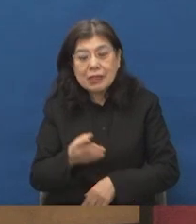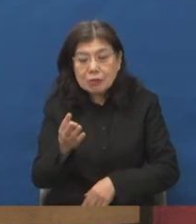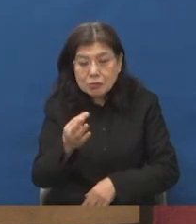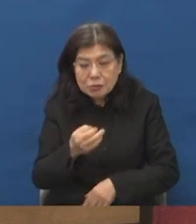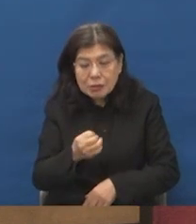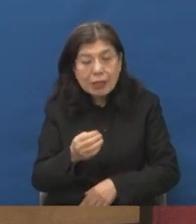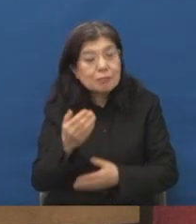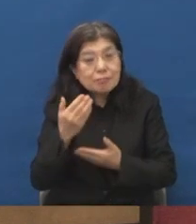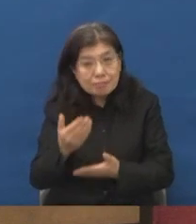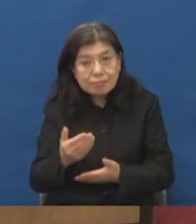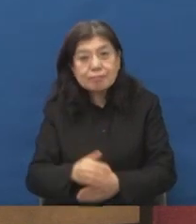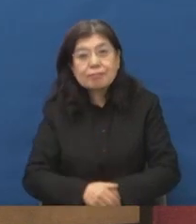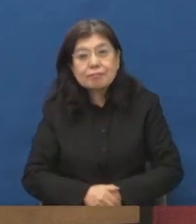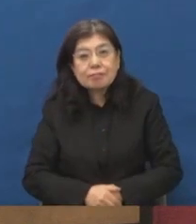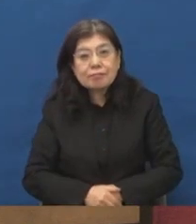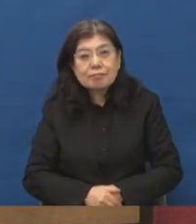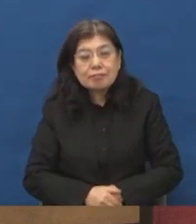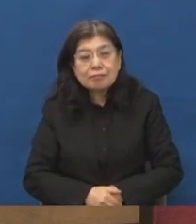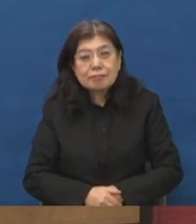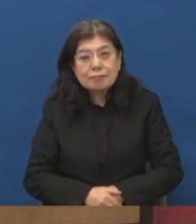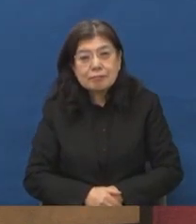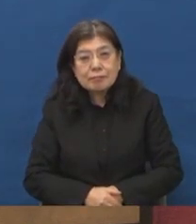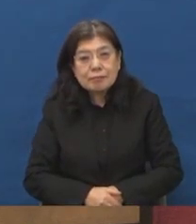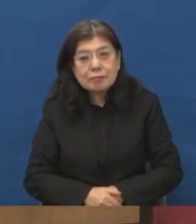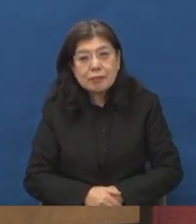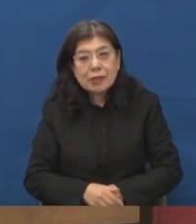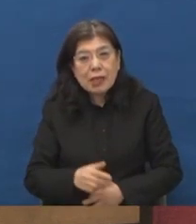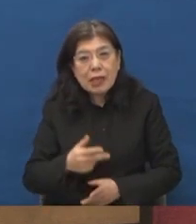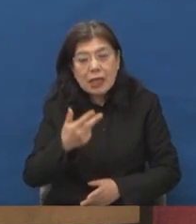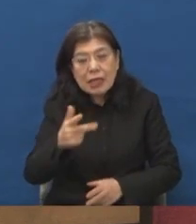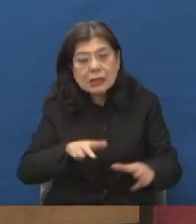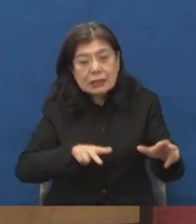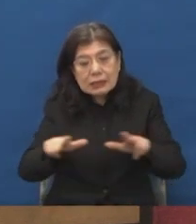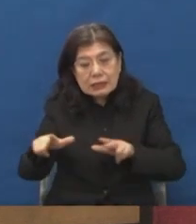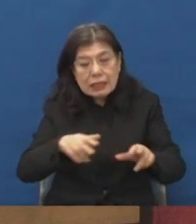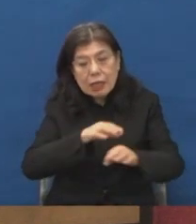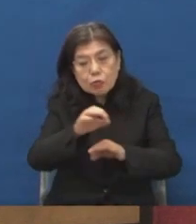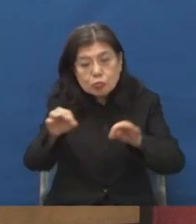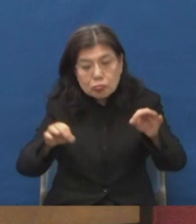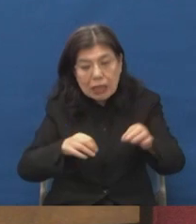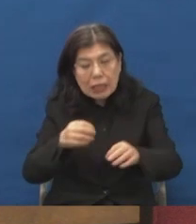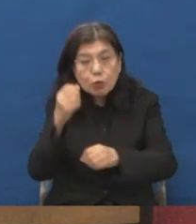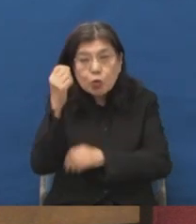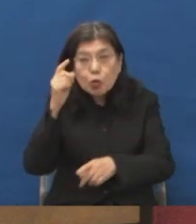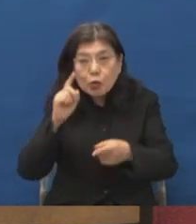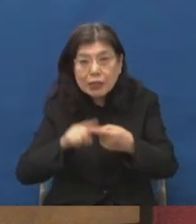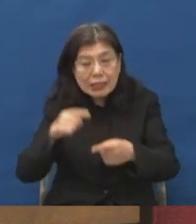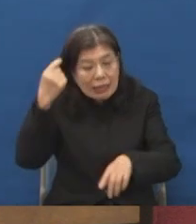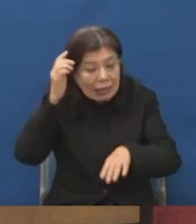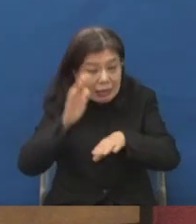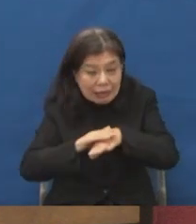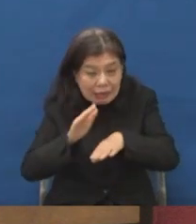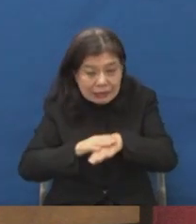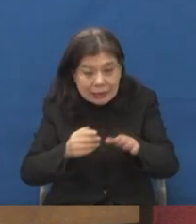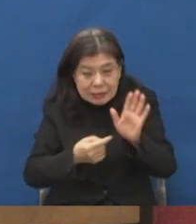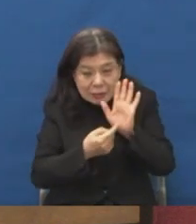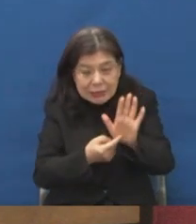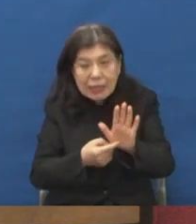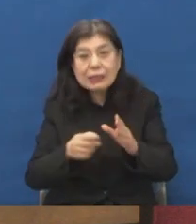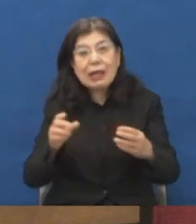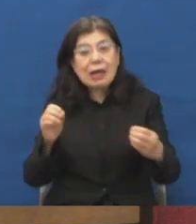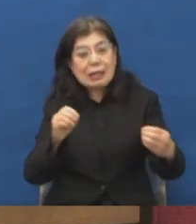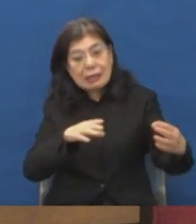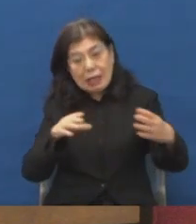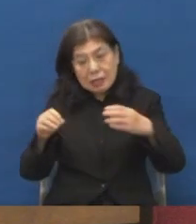。まず、市政運営の基本的な考え方として示された対話を重ね